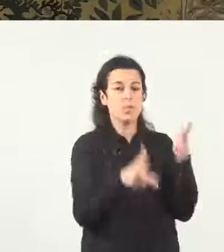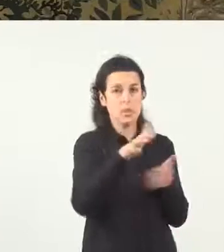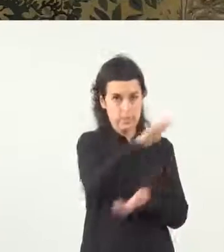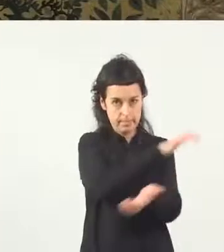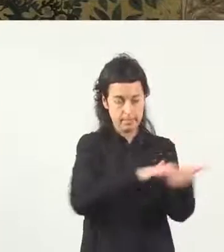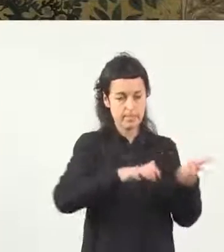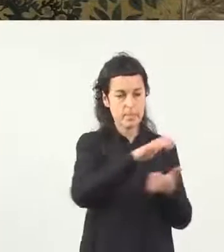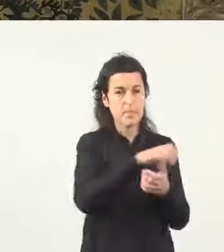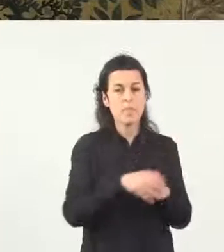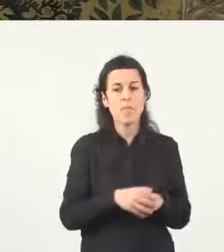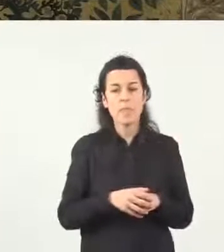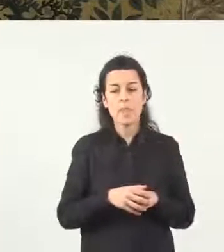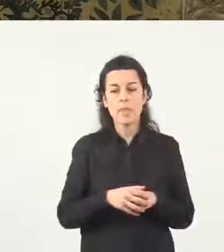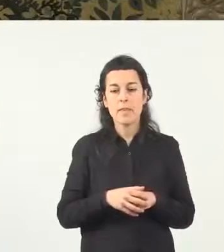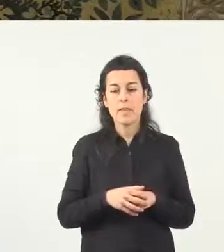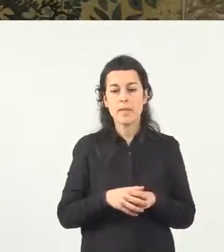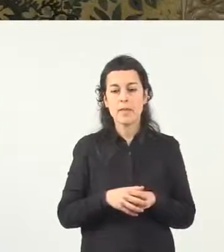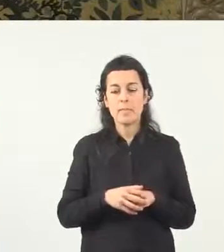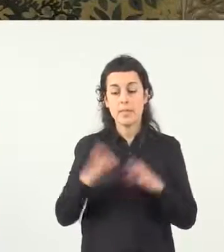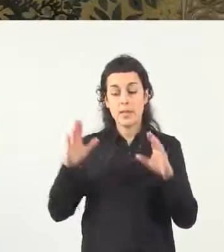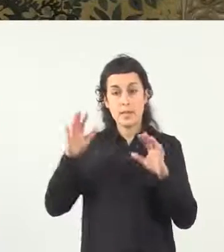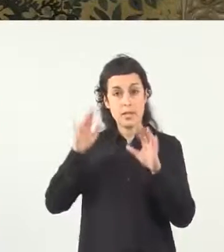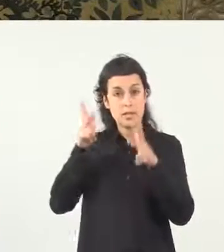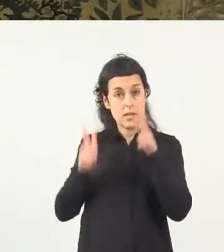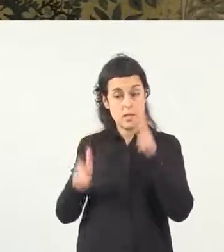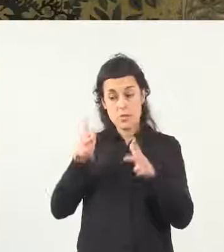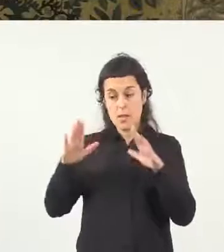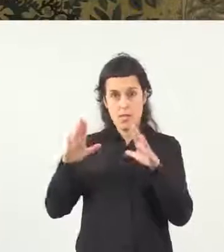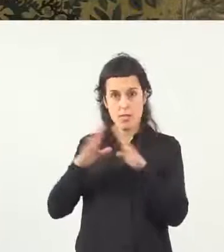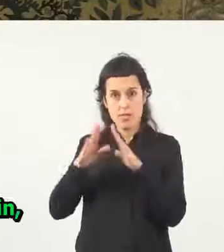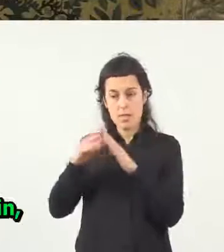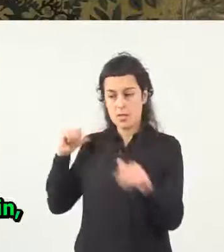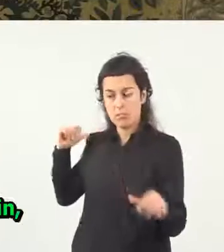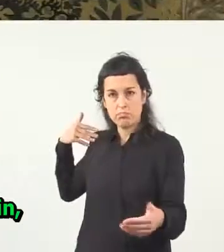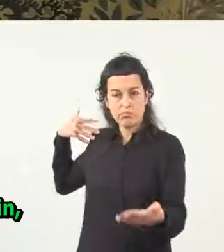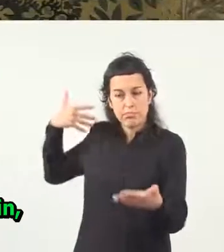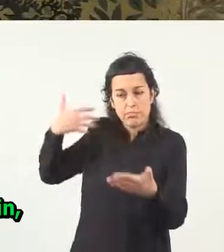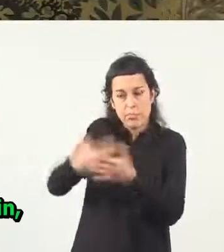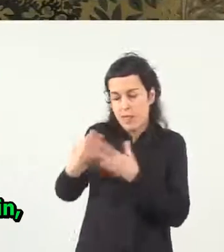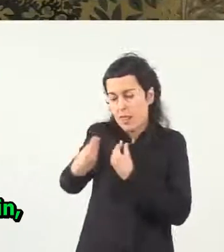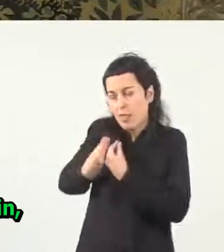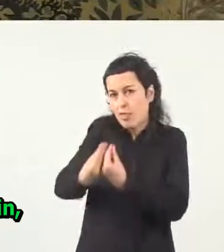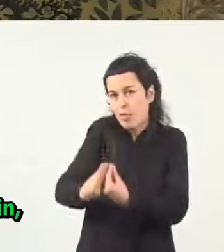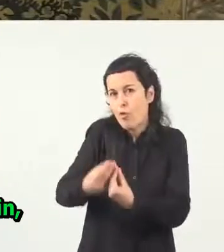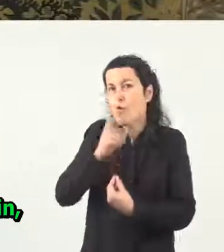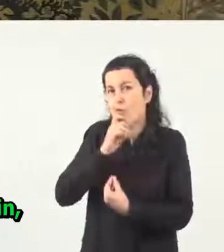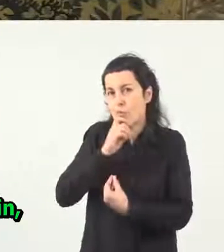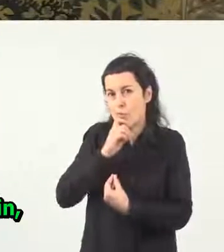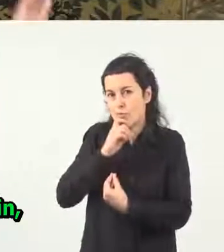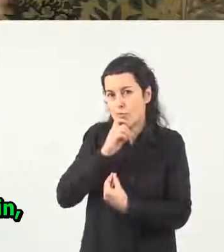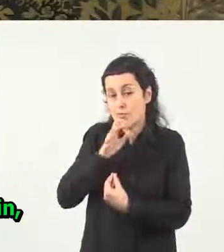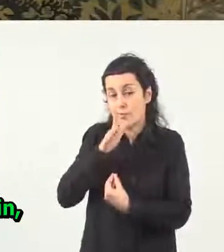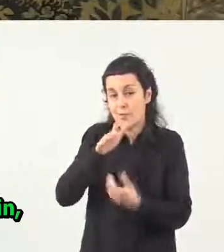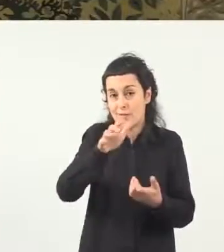Karo, zelan mantendu gara feministak, euskal feministak elkarrekin? Mantendu gara feministak elkarrekin gai